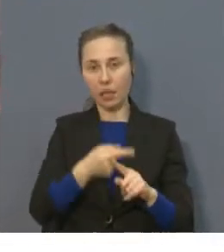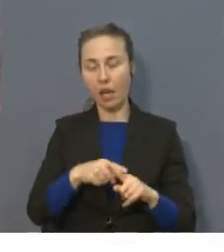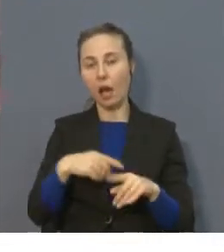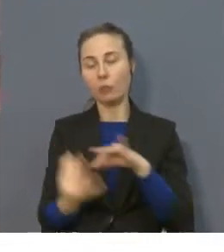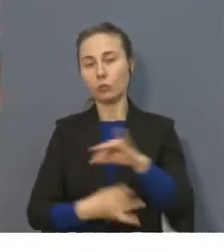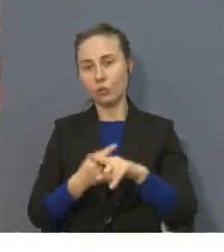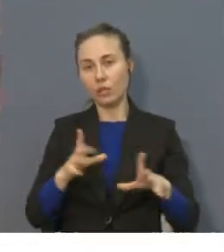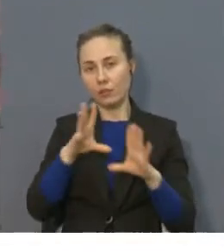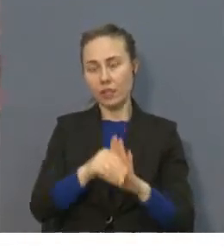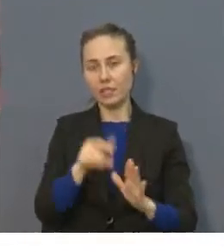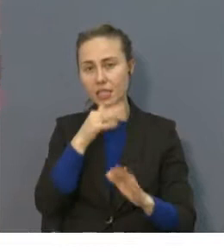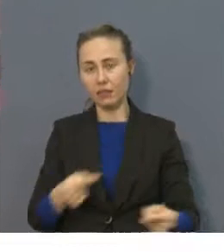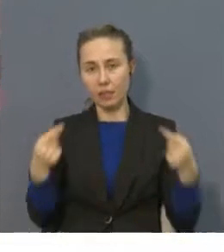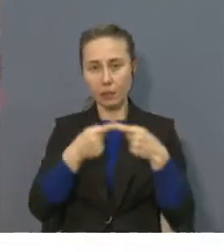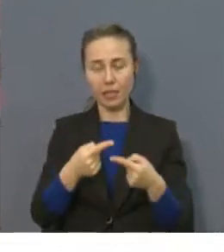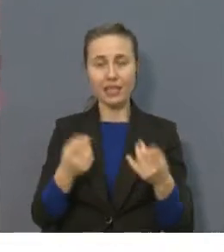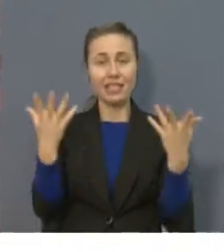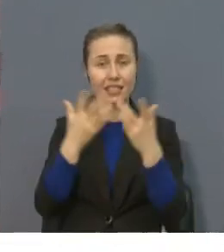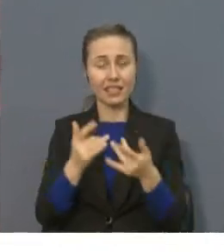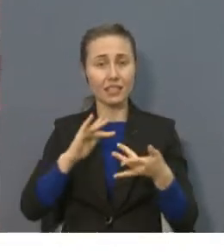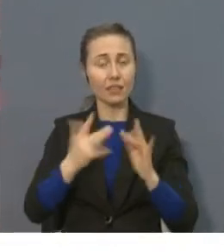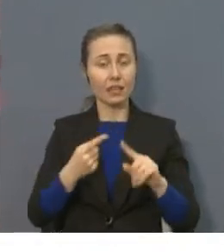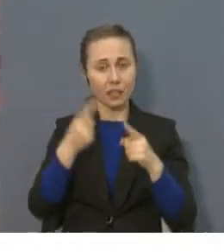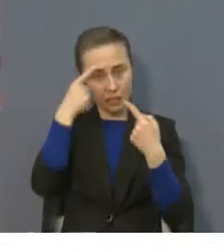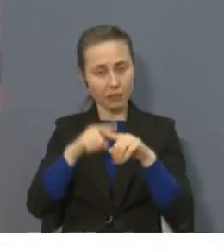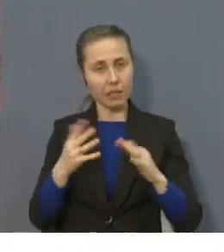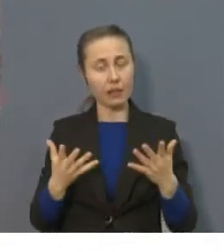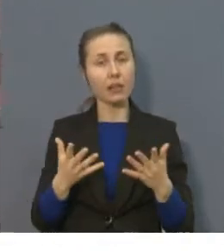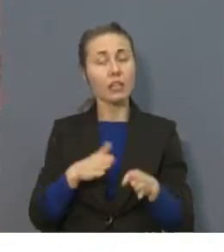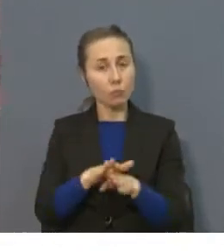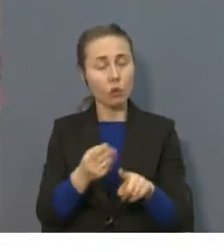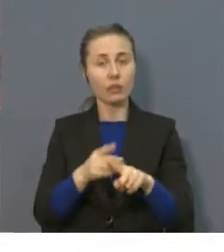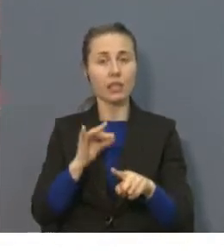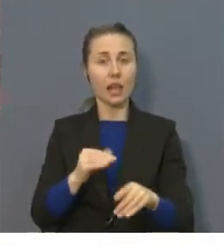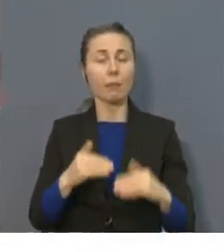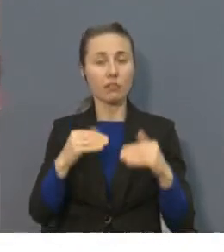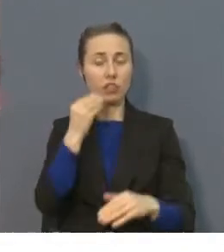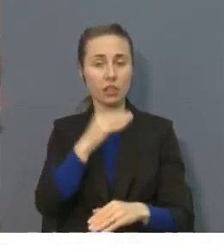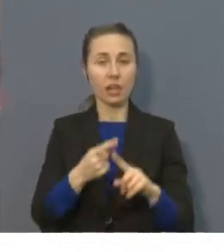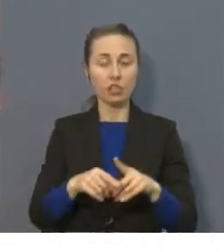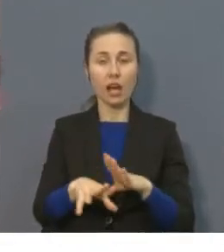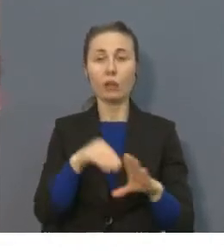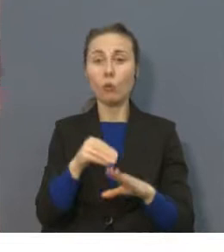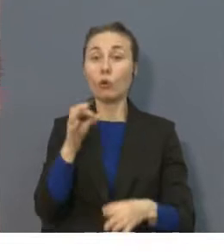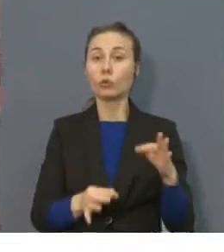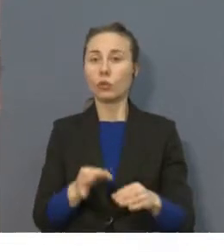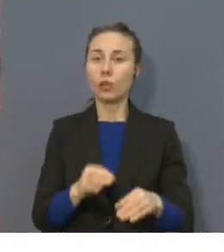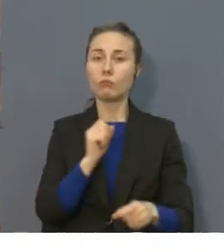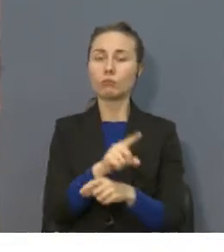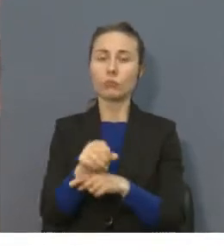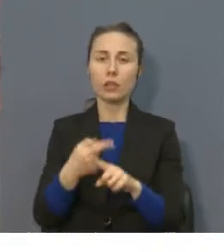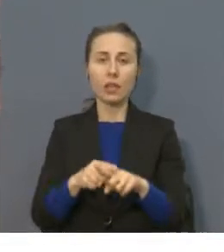қолданылатын заманауи HR және цифрлық технологияны енгізу жайы сөз болды. Президент кеңес төрағасына жаңа технологияларды